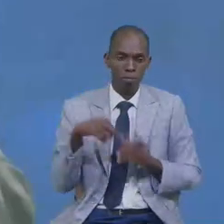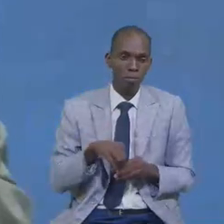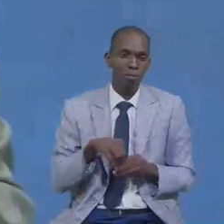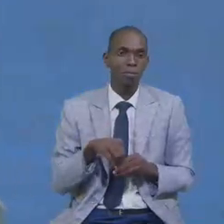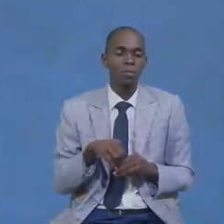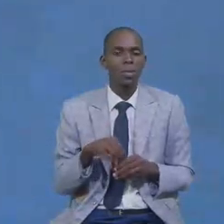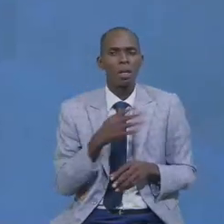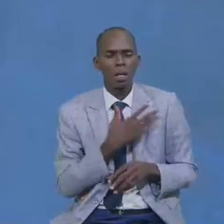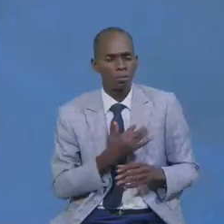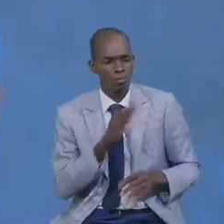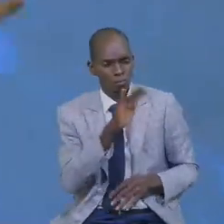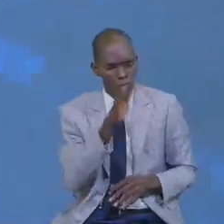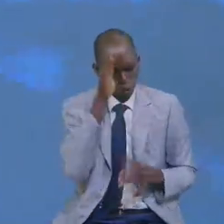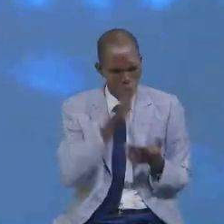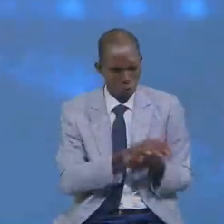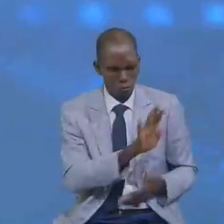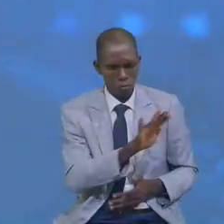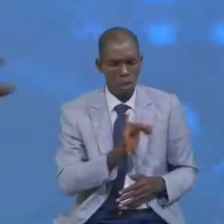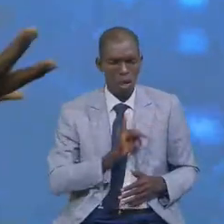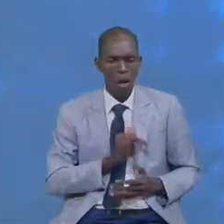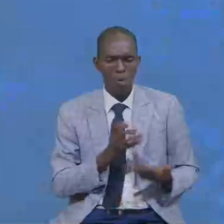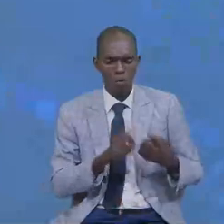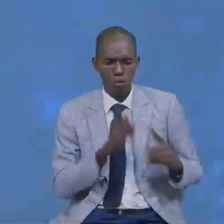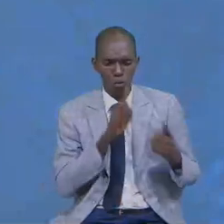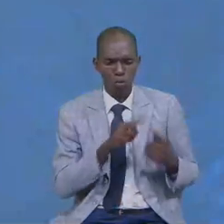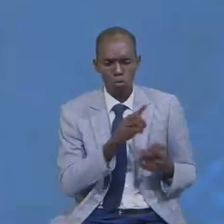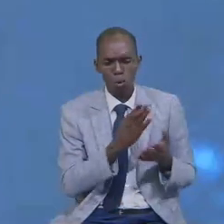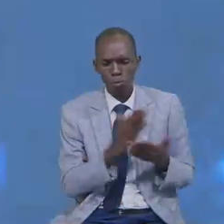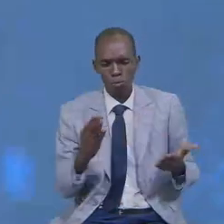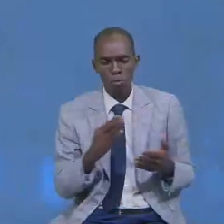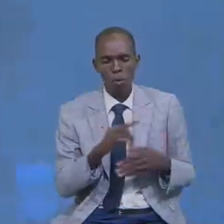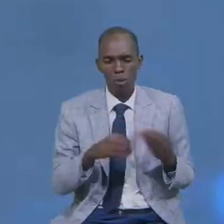je veux te parler sur quelque chose de très important.